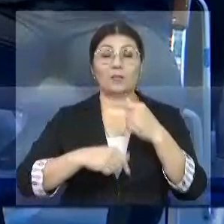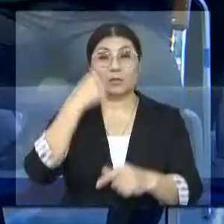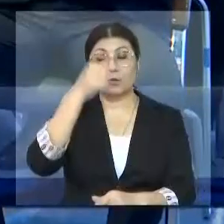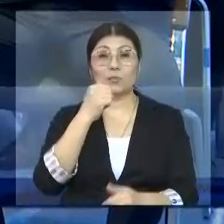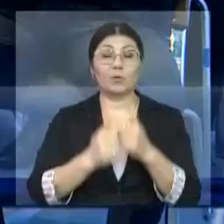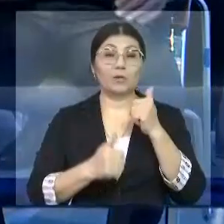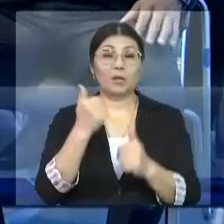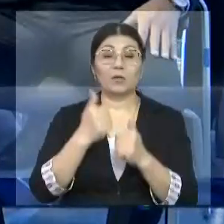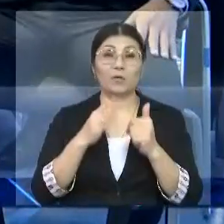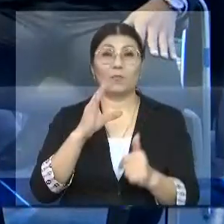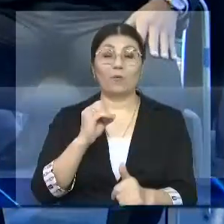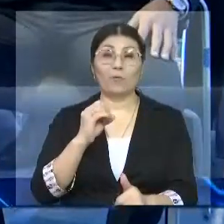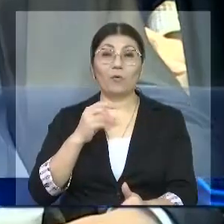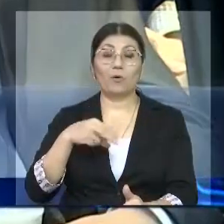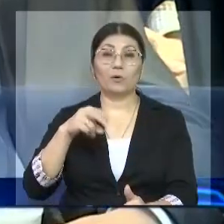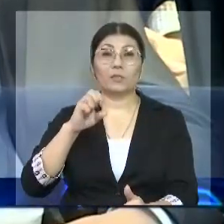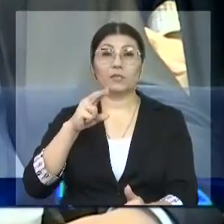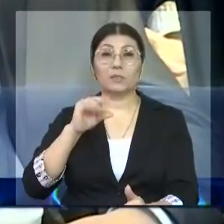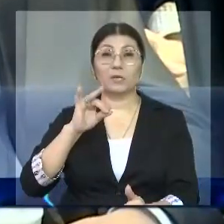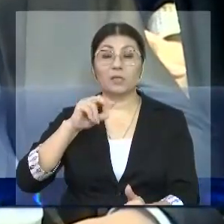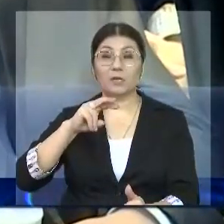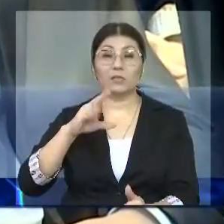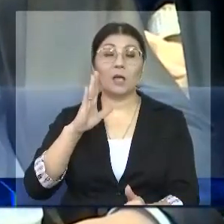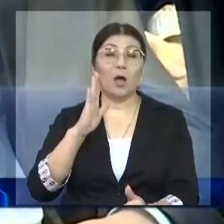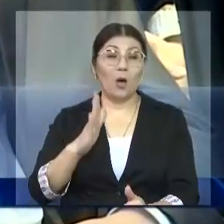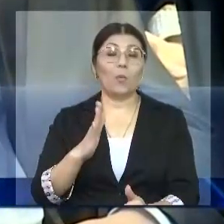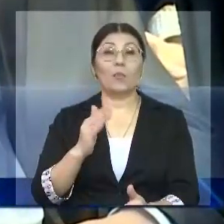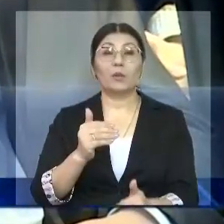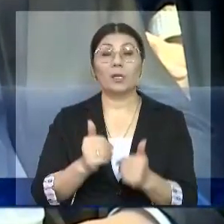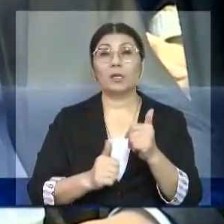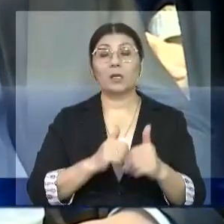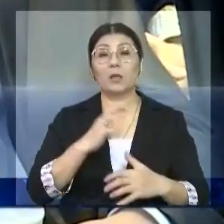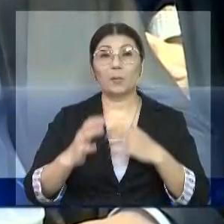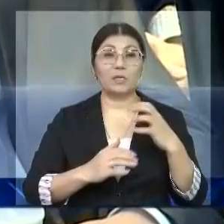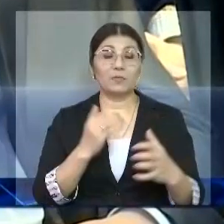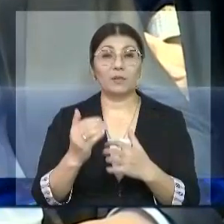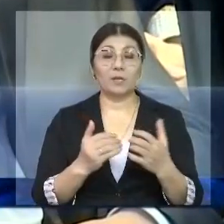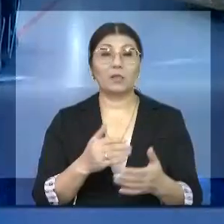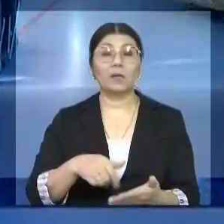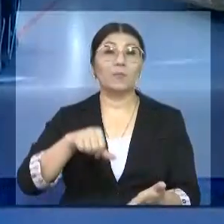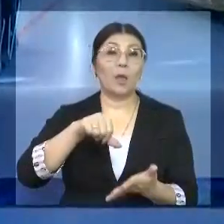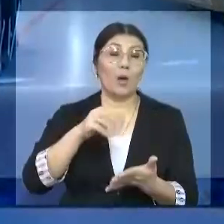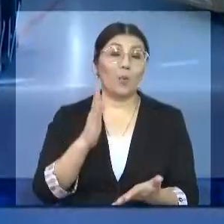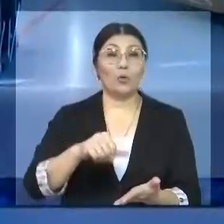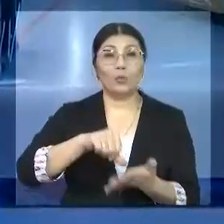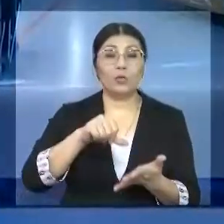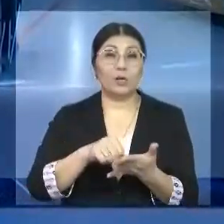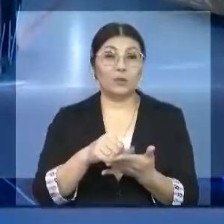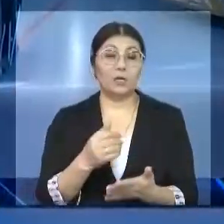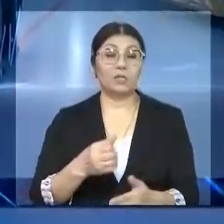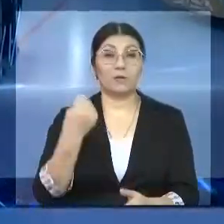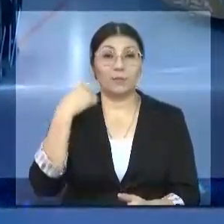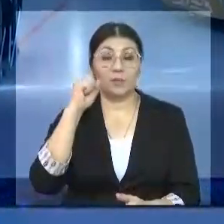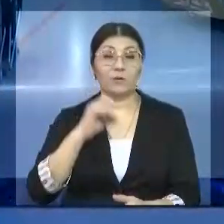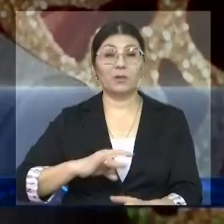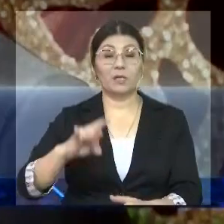конкурс WorldSkills состоится на международном уровне. В нем будет принимать участие победители республиканских конкурсов. Среди них есть и Роберт, у которого большие